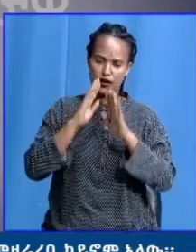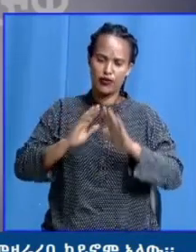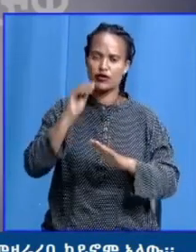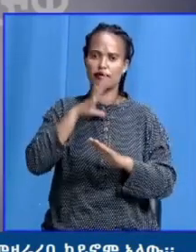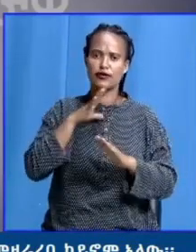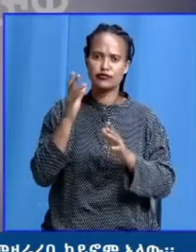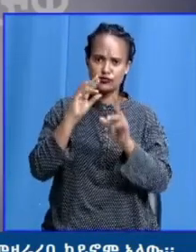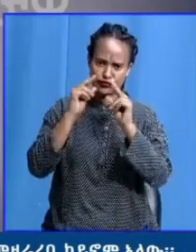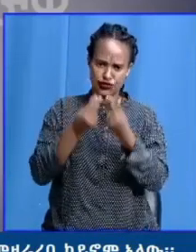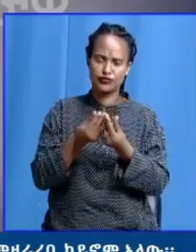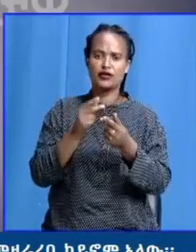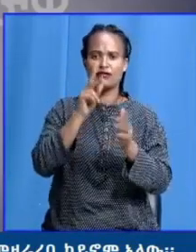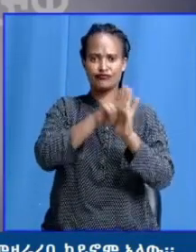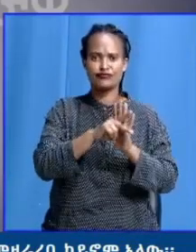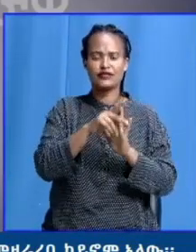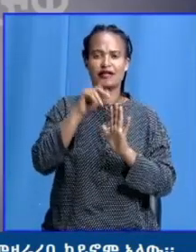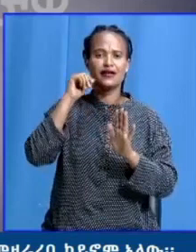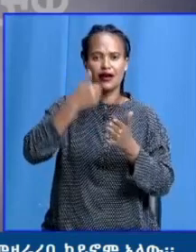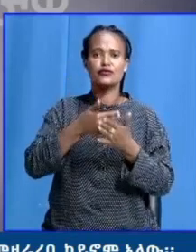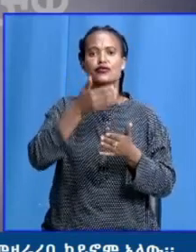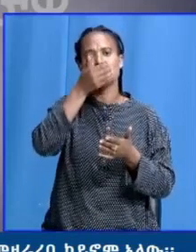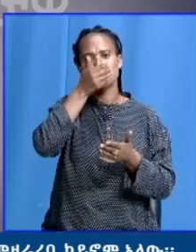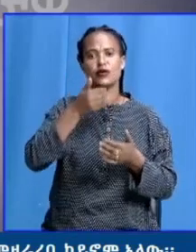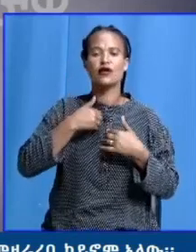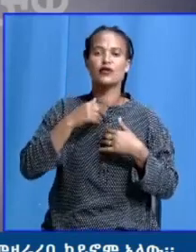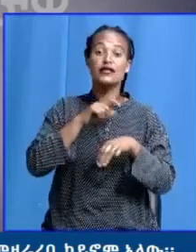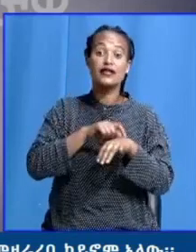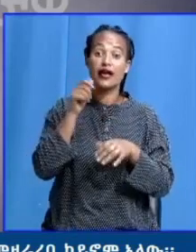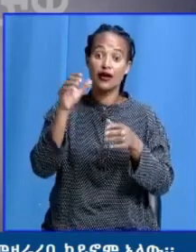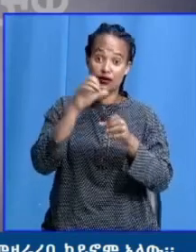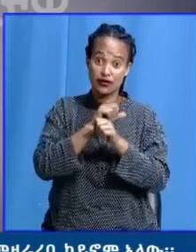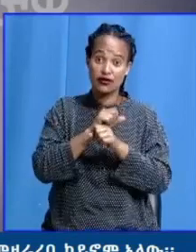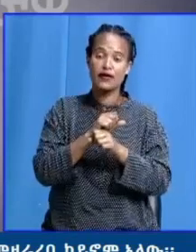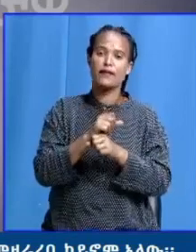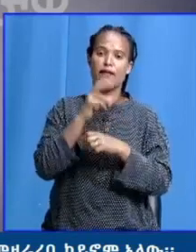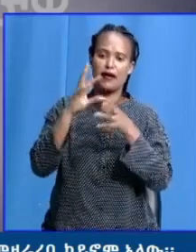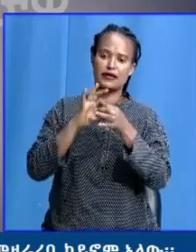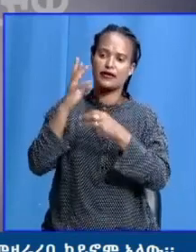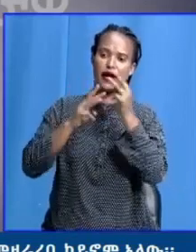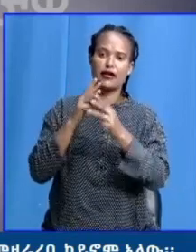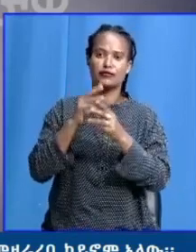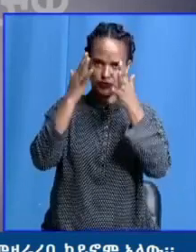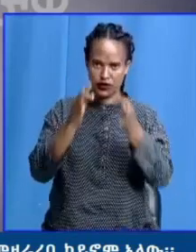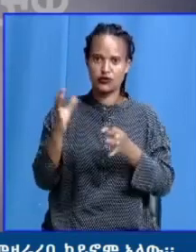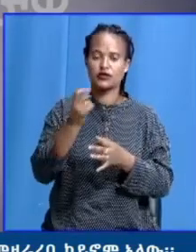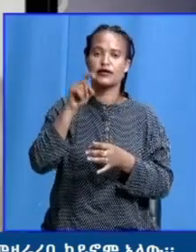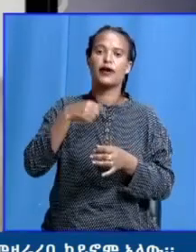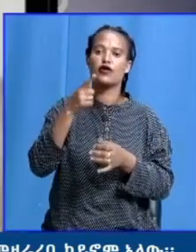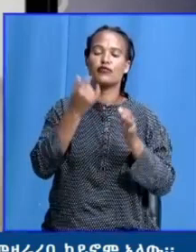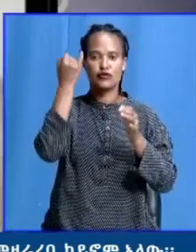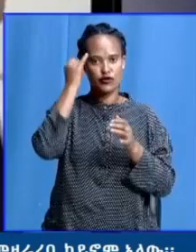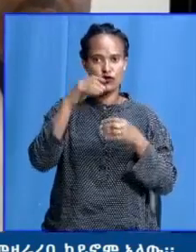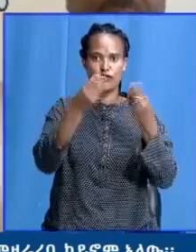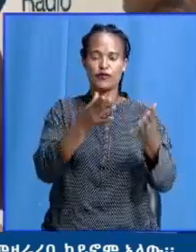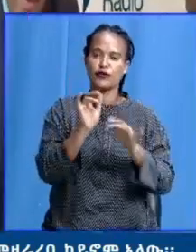ሰባት ብጅምላ ይቐትሉ፣ ደቂ ኣንስትዮ ይዕምፁ፣ ይዘምቱን ኣለዉ። ግዜ ክዓረበ ማሕበረሰብ ዓለም ስጉምቲ ክወስድ ይግባእ ክብሉ ርእቶኦም